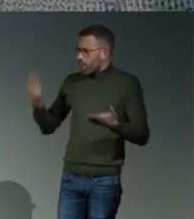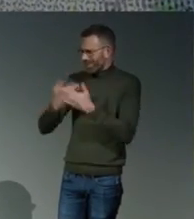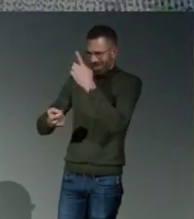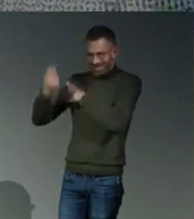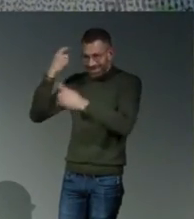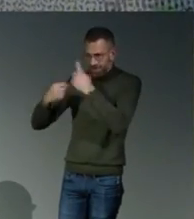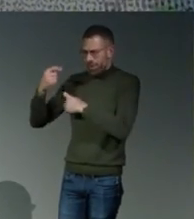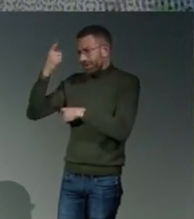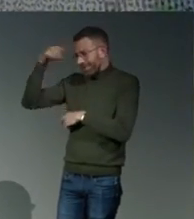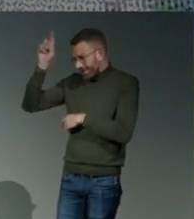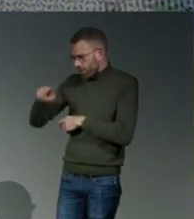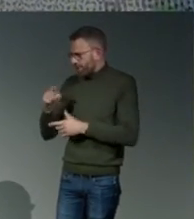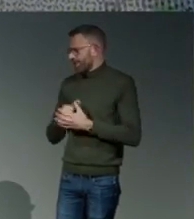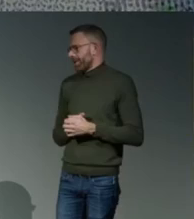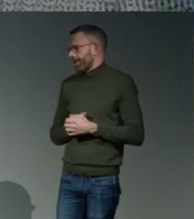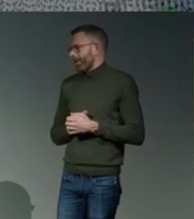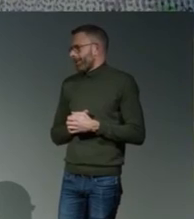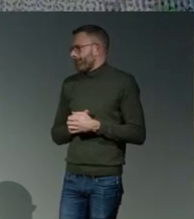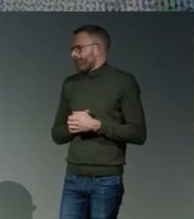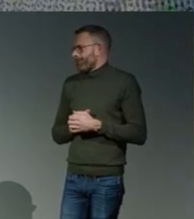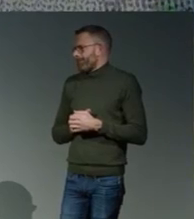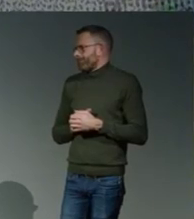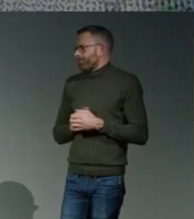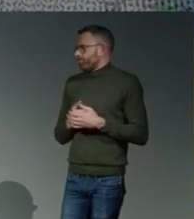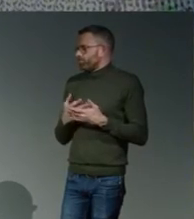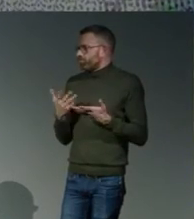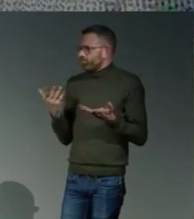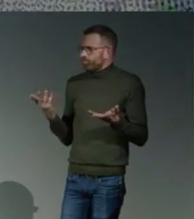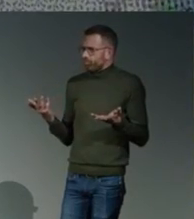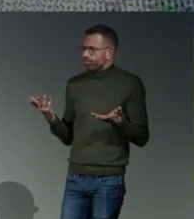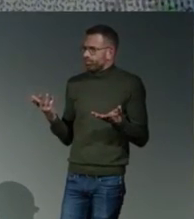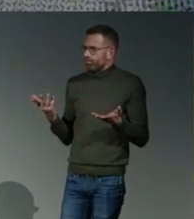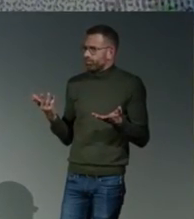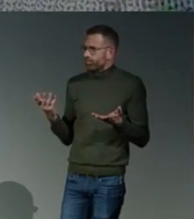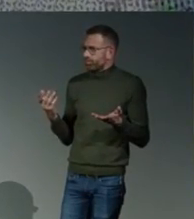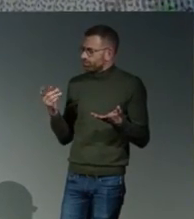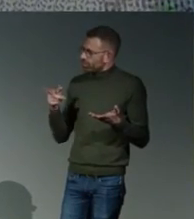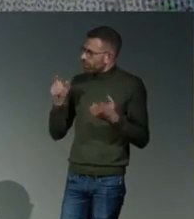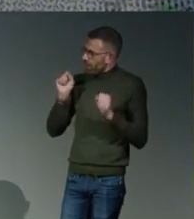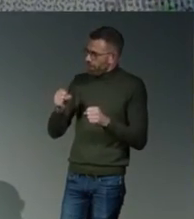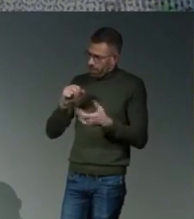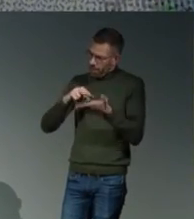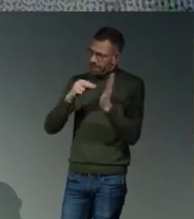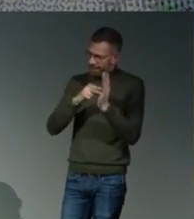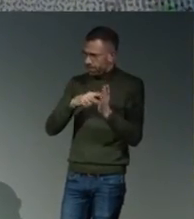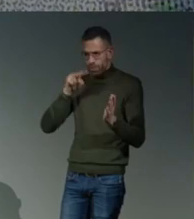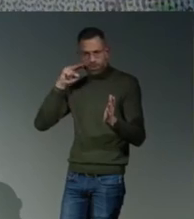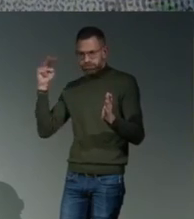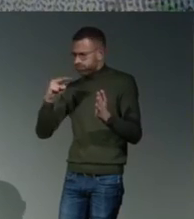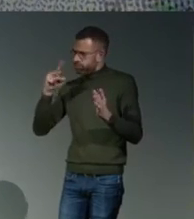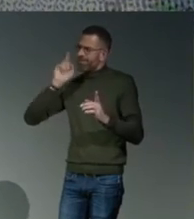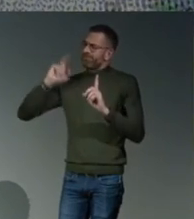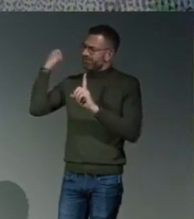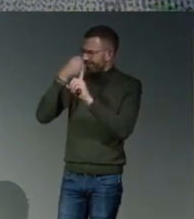de conception. Et donc effectivement, il y a à approcher de manière féministe ces technologies, et je crois qu'en ce sens...